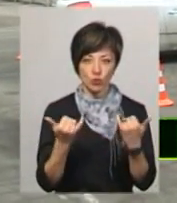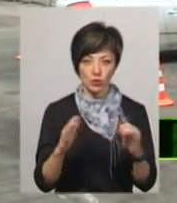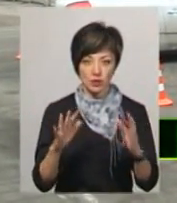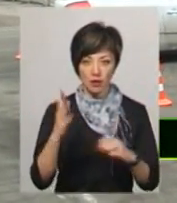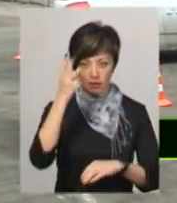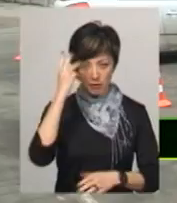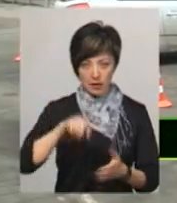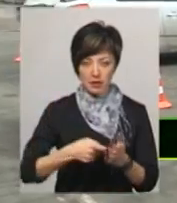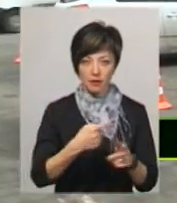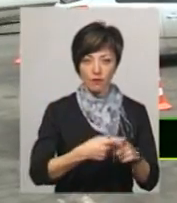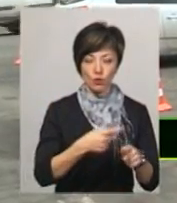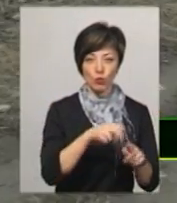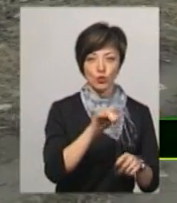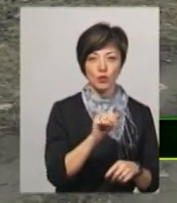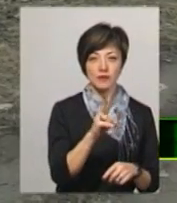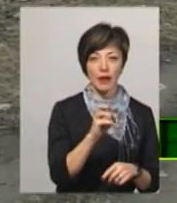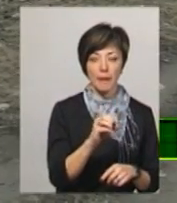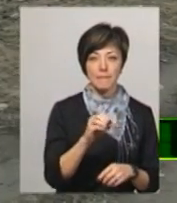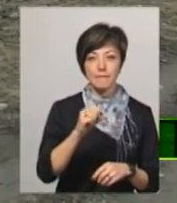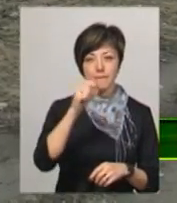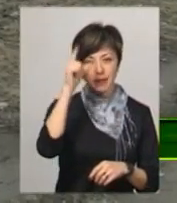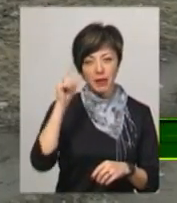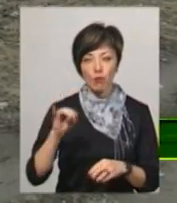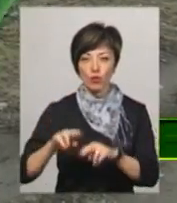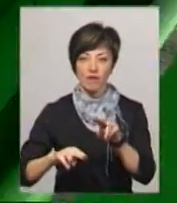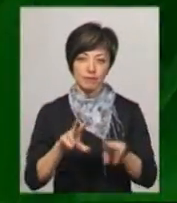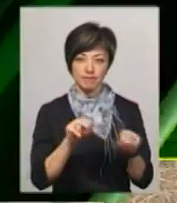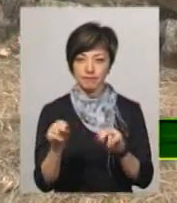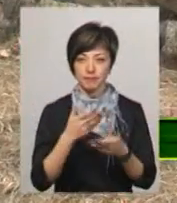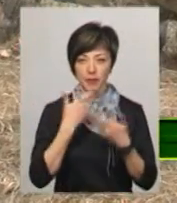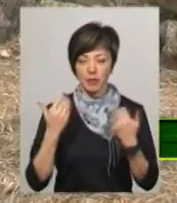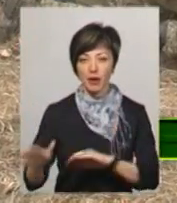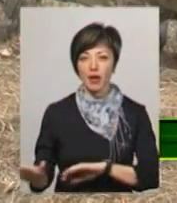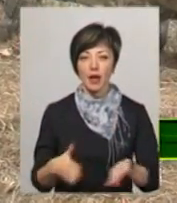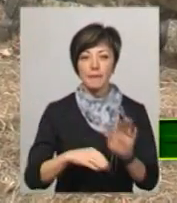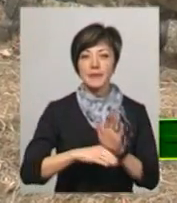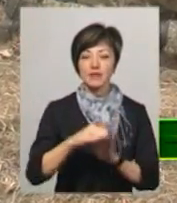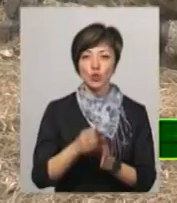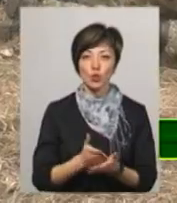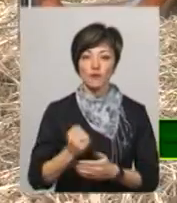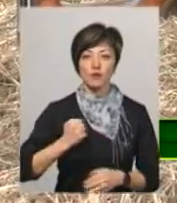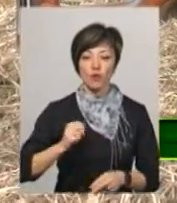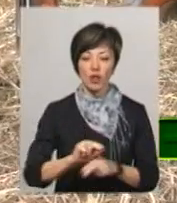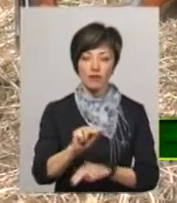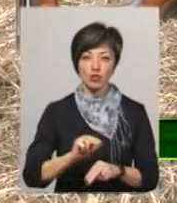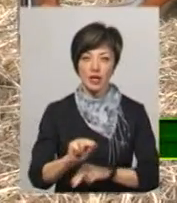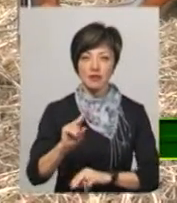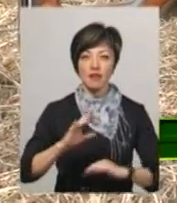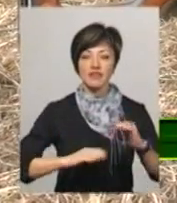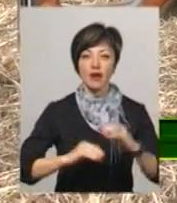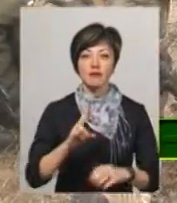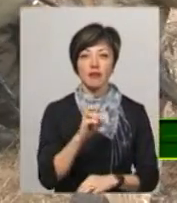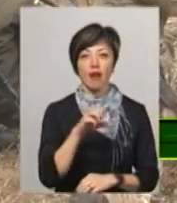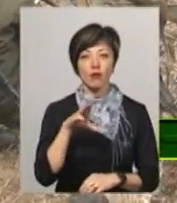в Хмельницькому на перехресті вулиць Проскурівського підпілля та будівельників, немає. Підвищений курс військового навчання за класифікацією